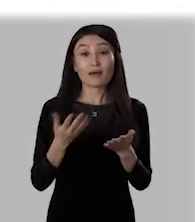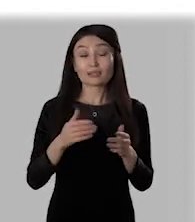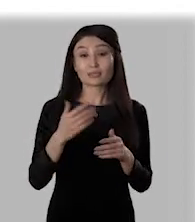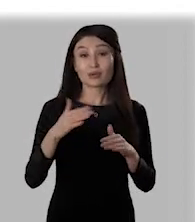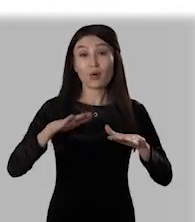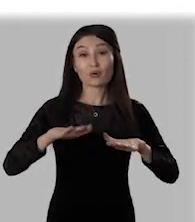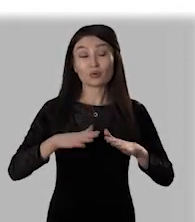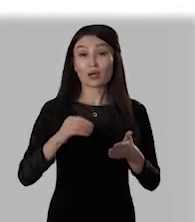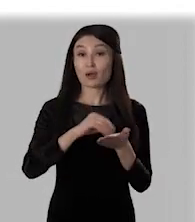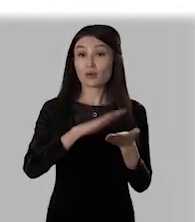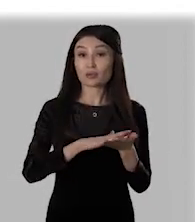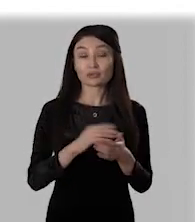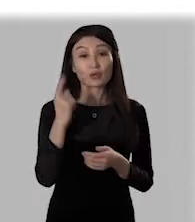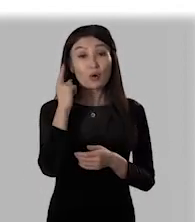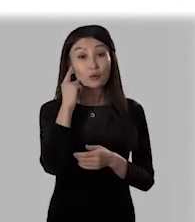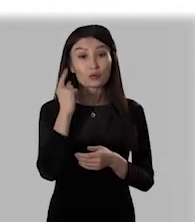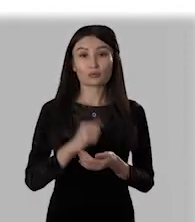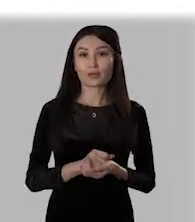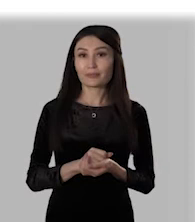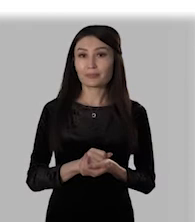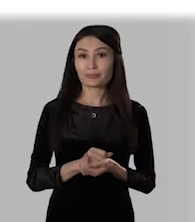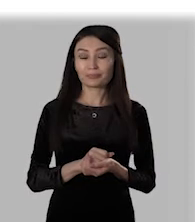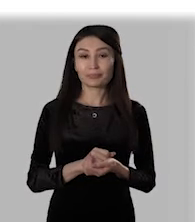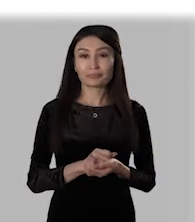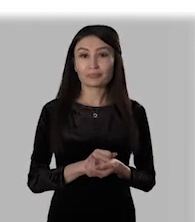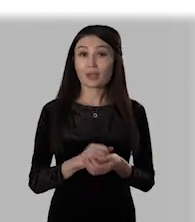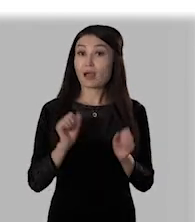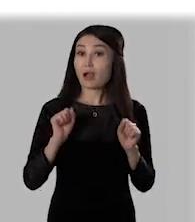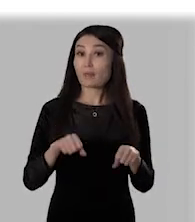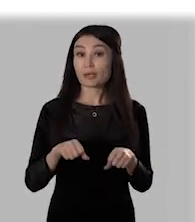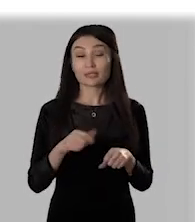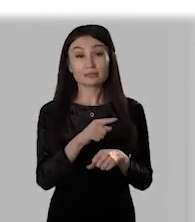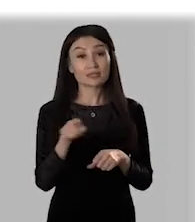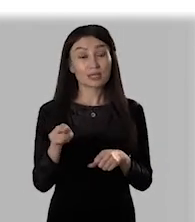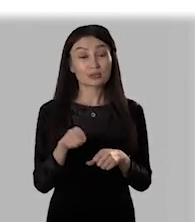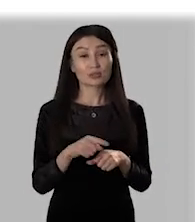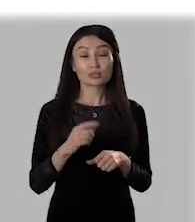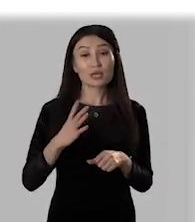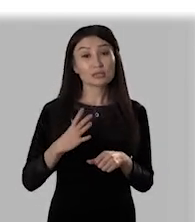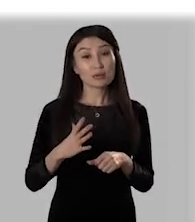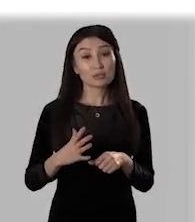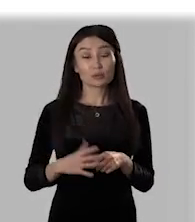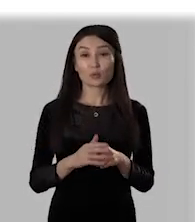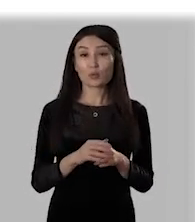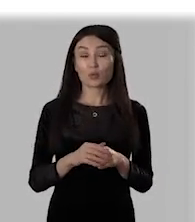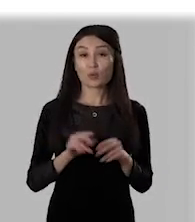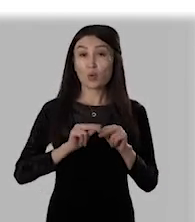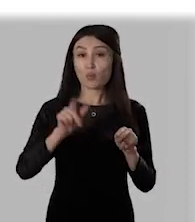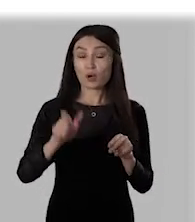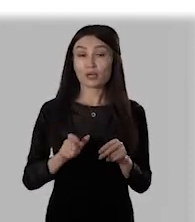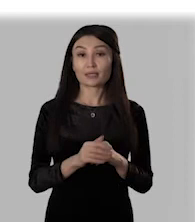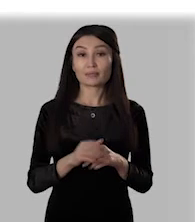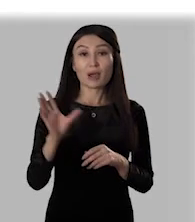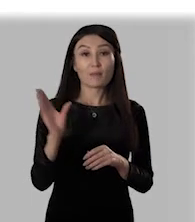орунга коёсуңар? Ойлонгула. А балким силер үчүн сабырдуу мугалим